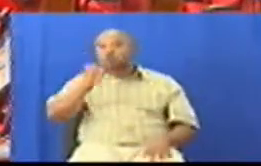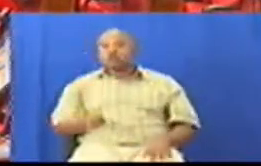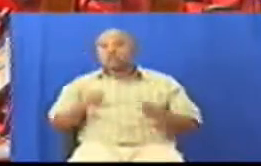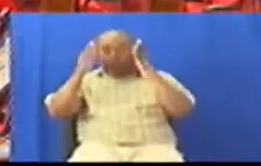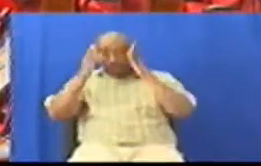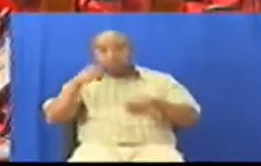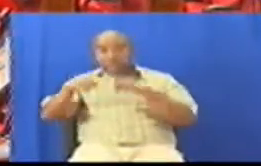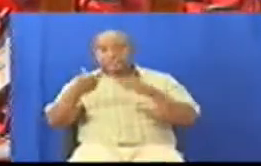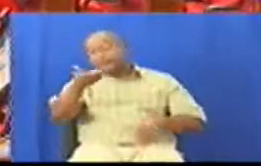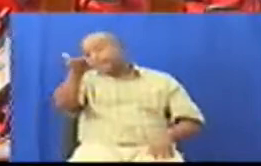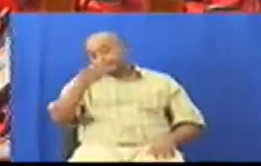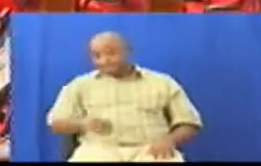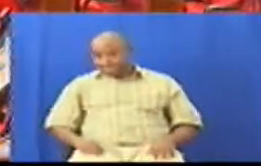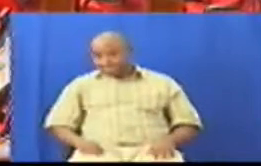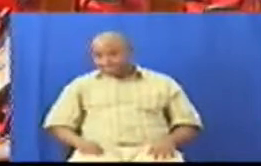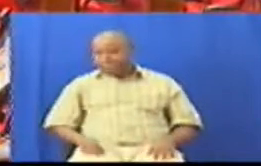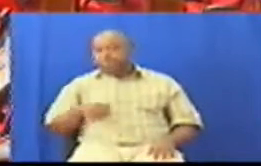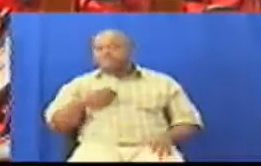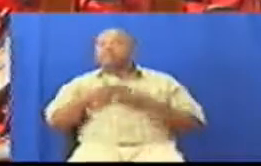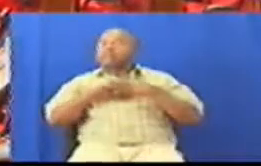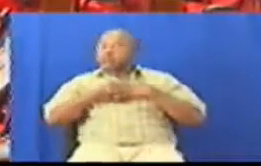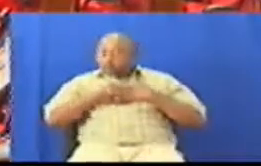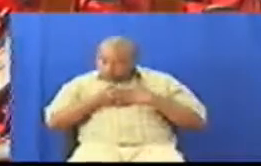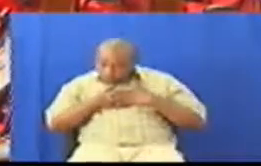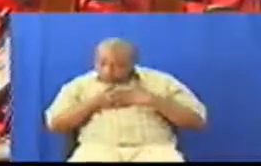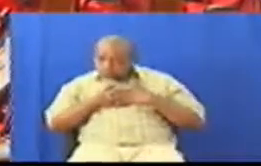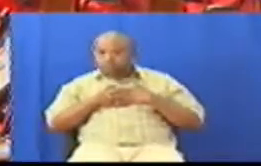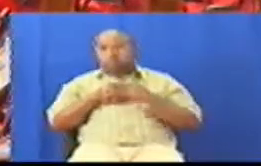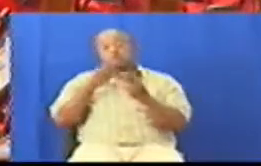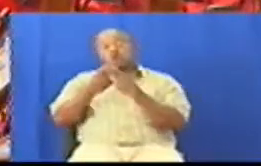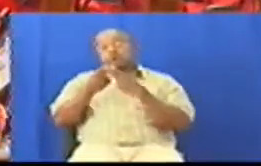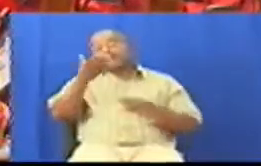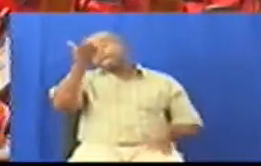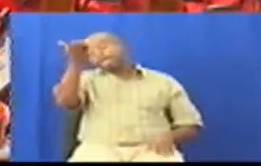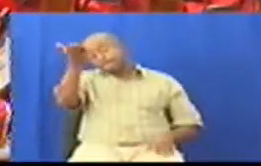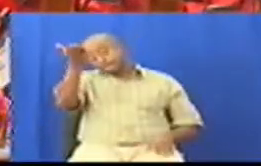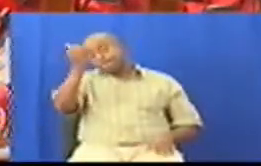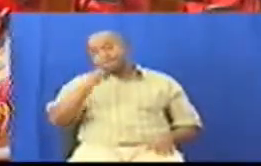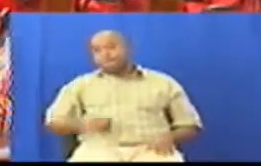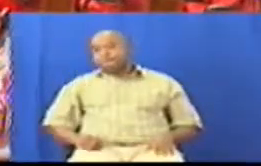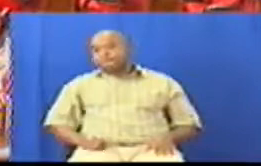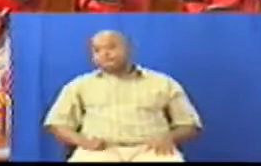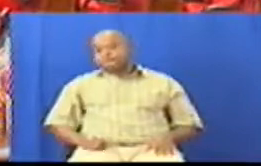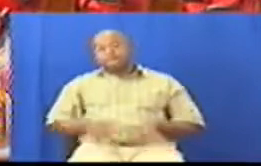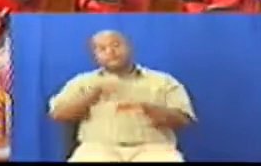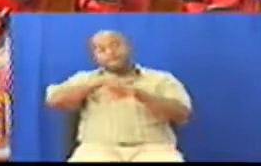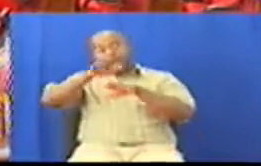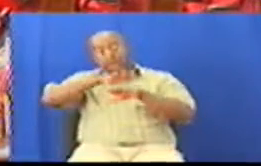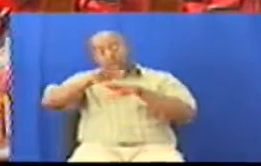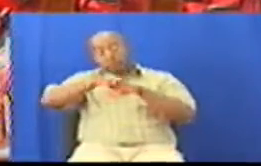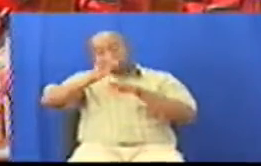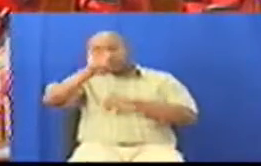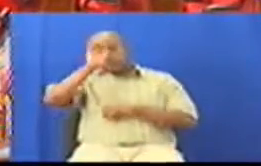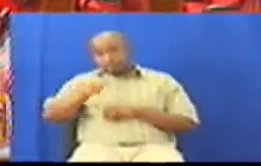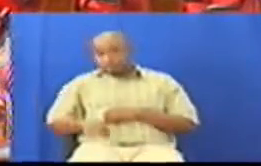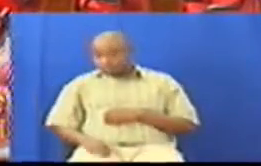endelea. Nakushukuru sana Mheshimiwa Spika, nimshukuru Dr. Ndugulile kwa maelezo ya ziada hayo.